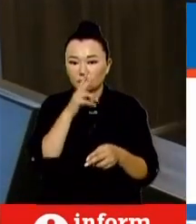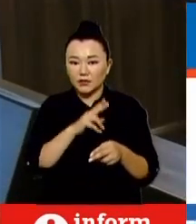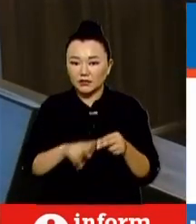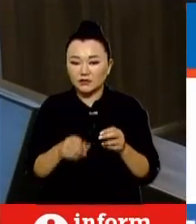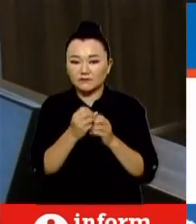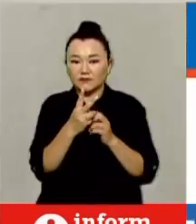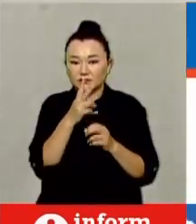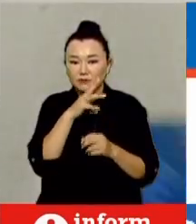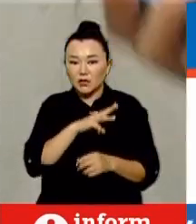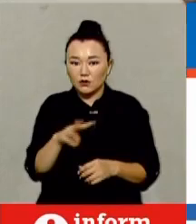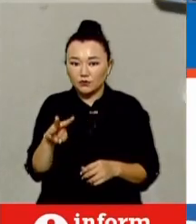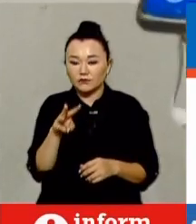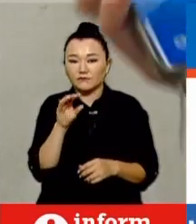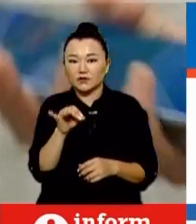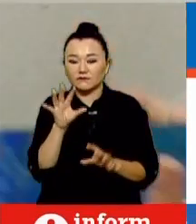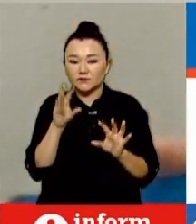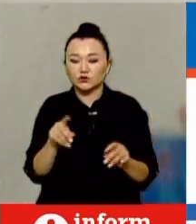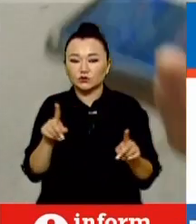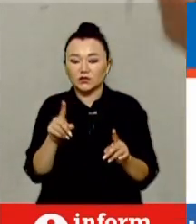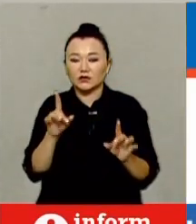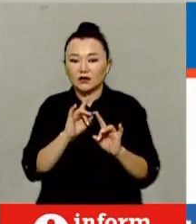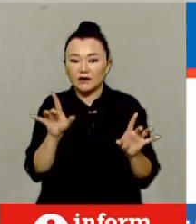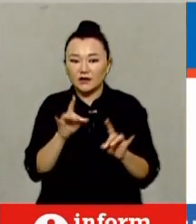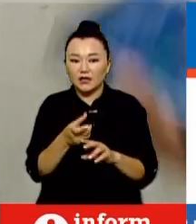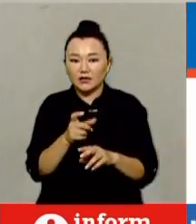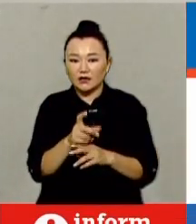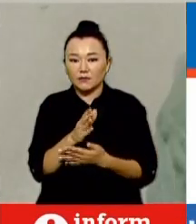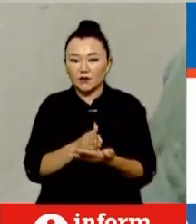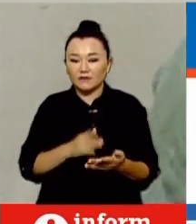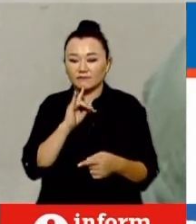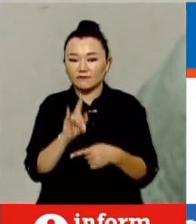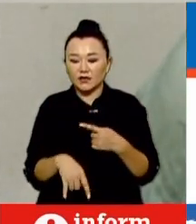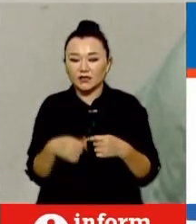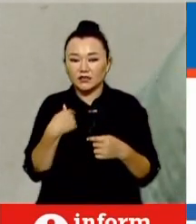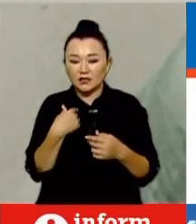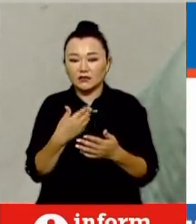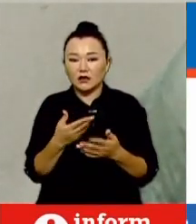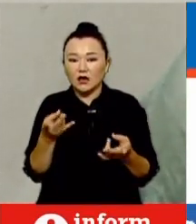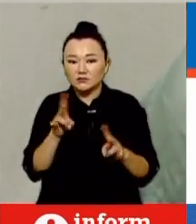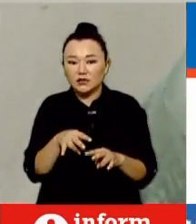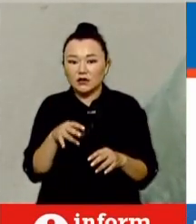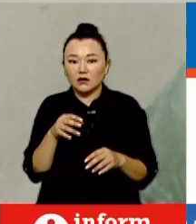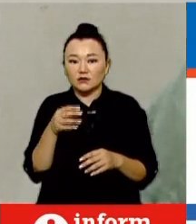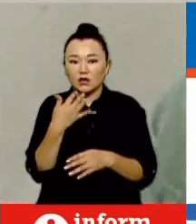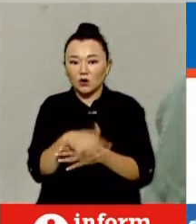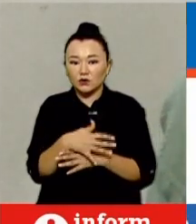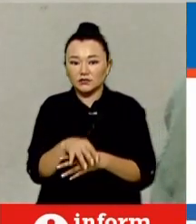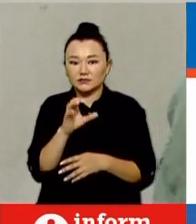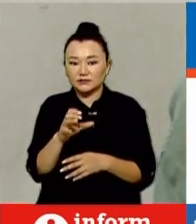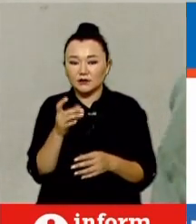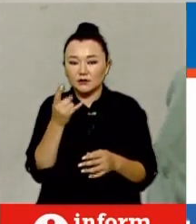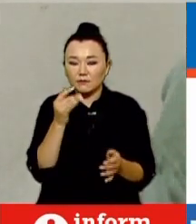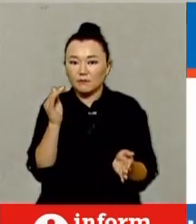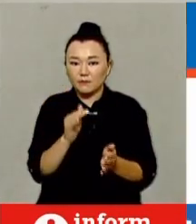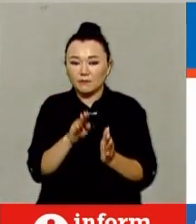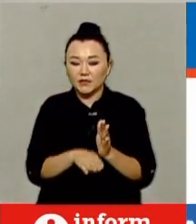12 миллионов. И вот все, что они говорят, это все половина вранья. Но я, допустим, осталась, грубо говоря, на улице с маленьким ребенком,